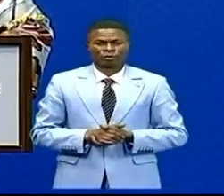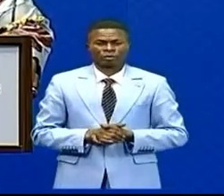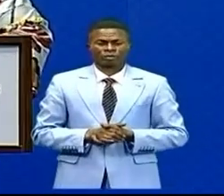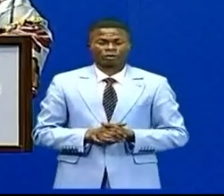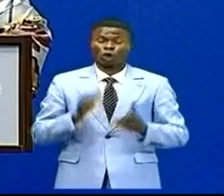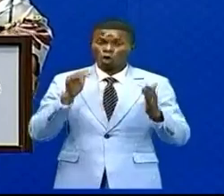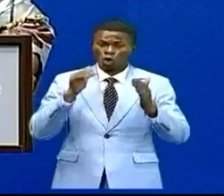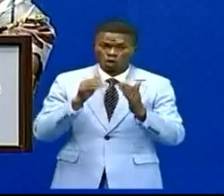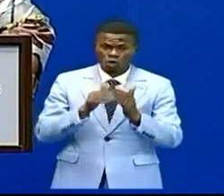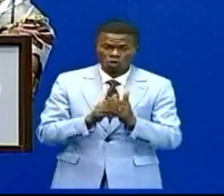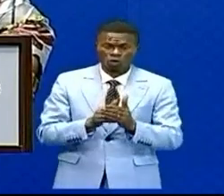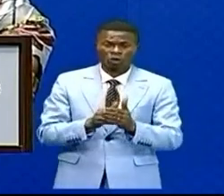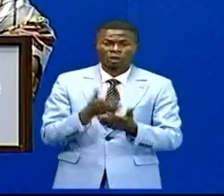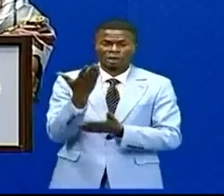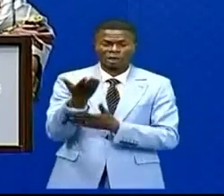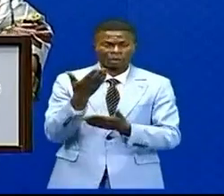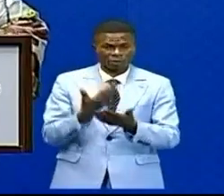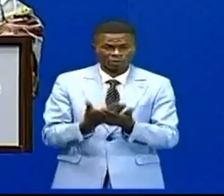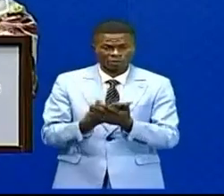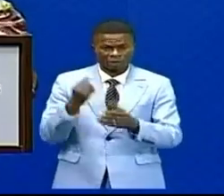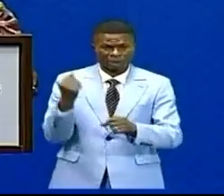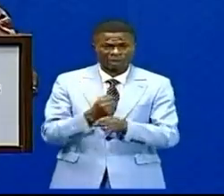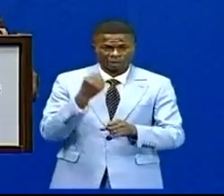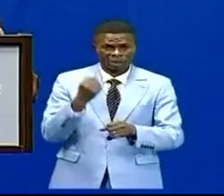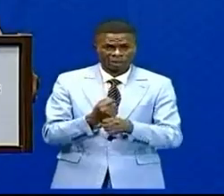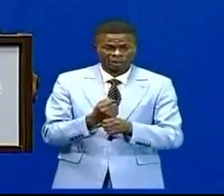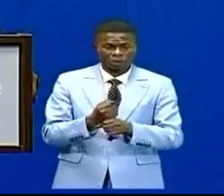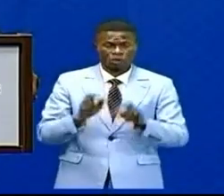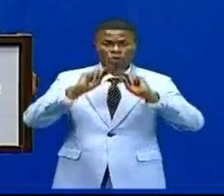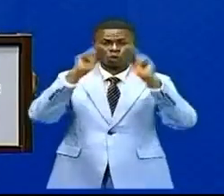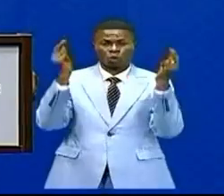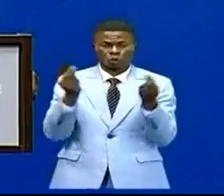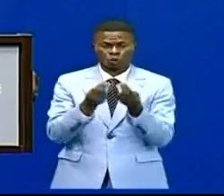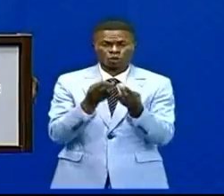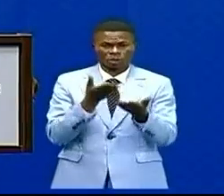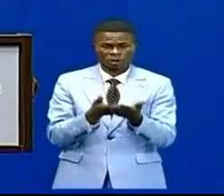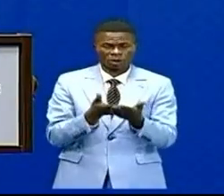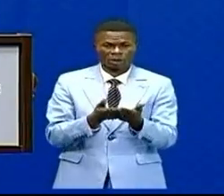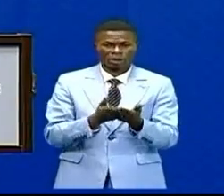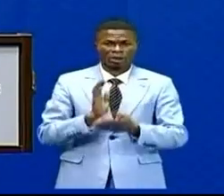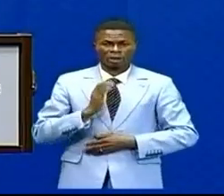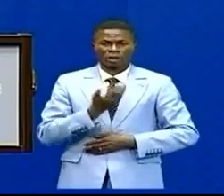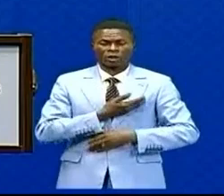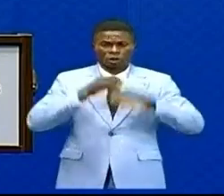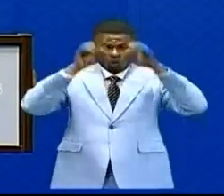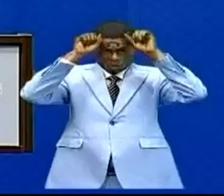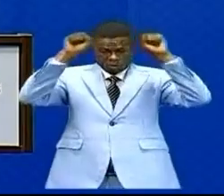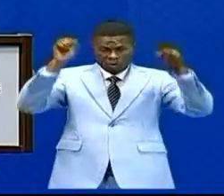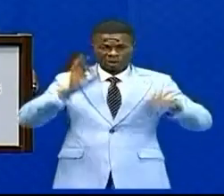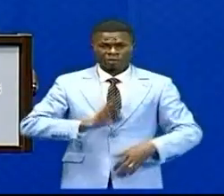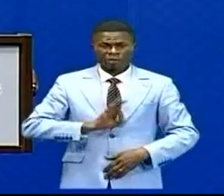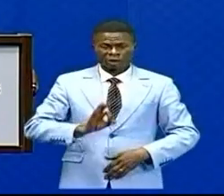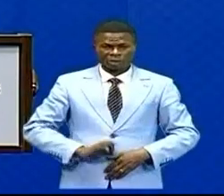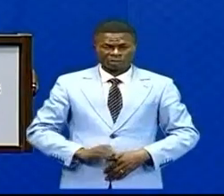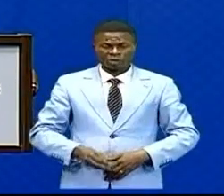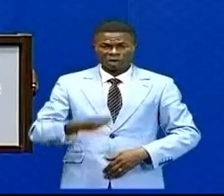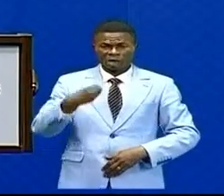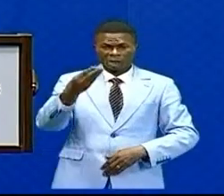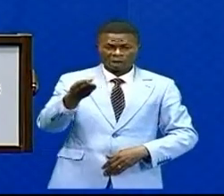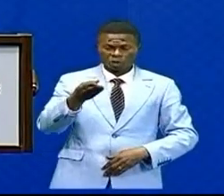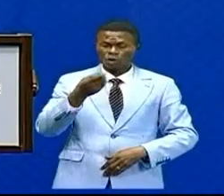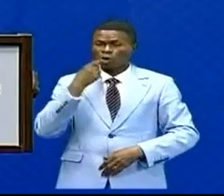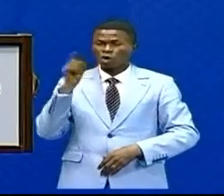Face à l'urgence d'opérationnaliser cette usine, le président de la République a chargé le ministre